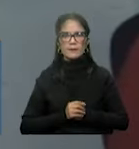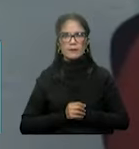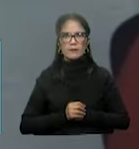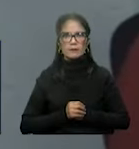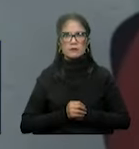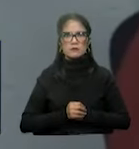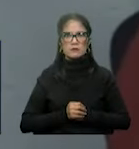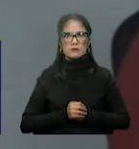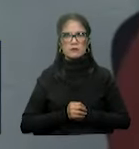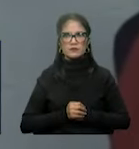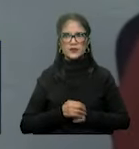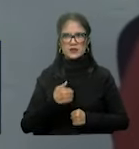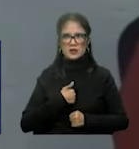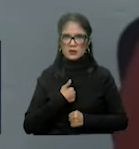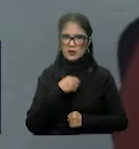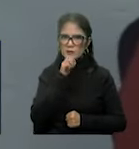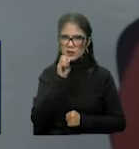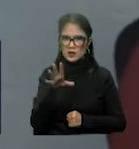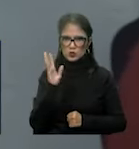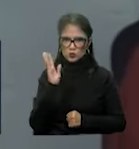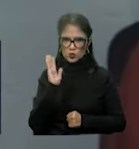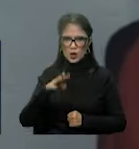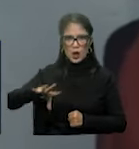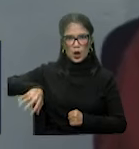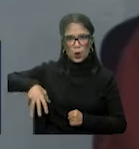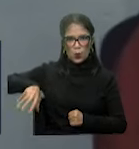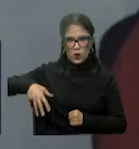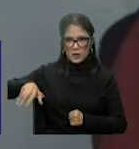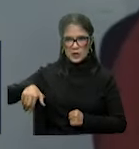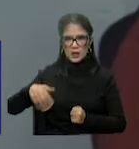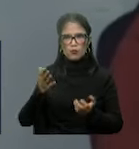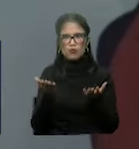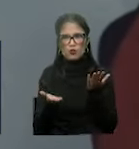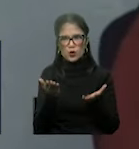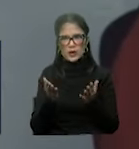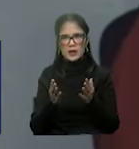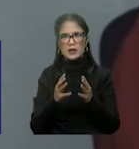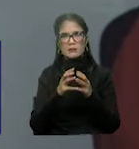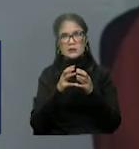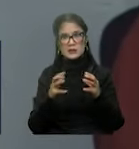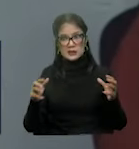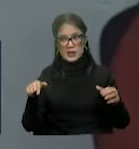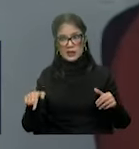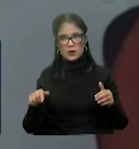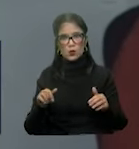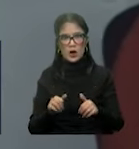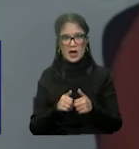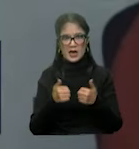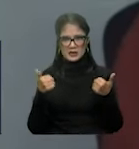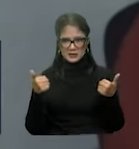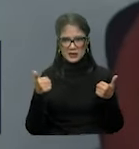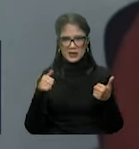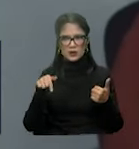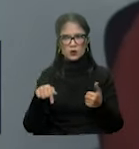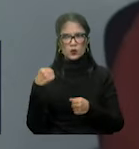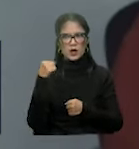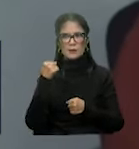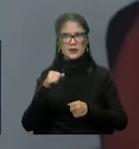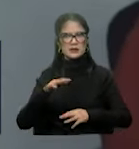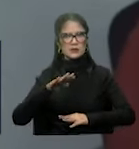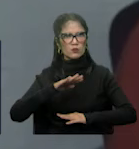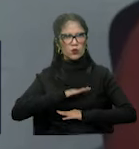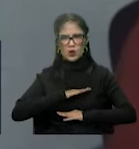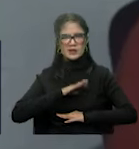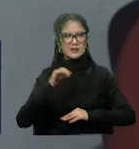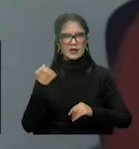Saya sudah jelaskan kepada keluarga, kemungkinan besar hasilnya tidak akan bisa memuaskan